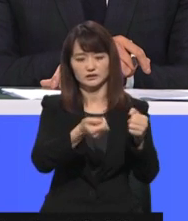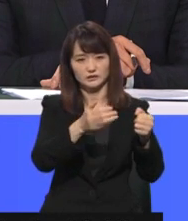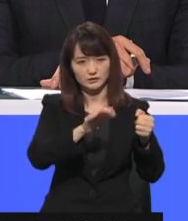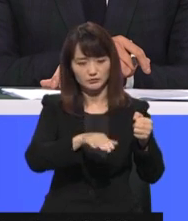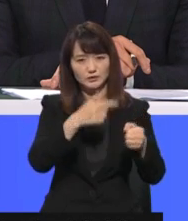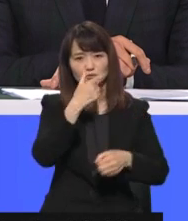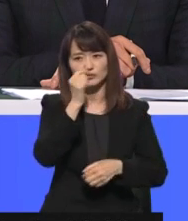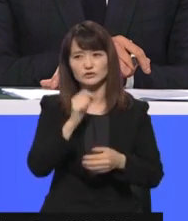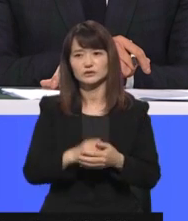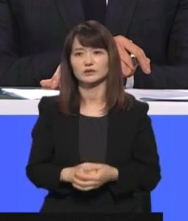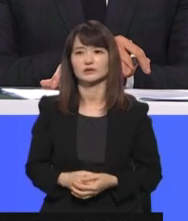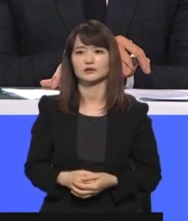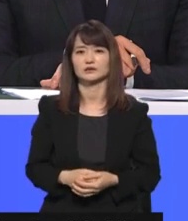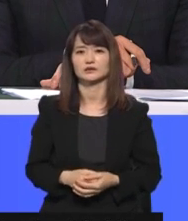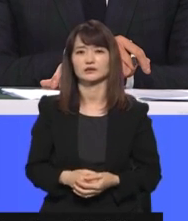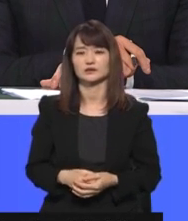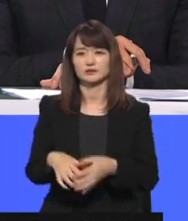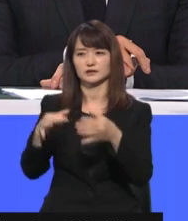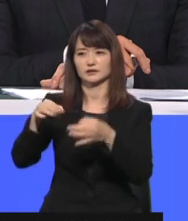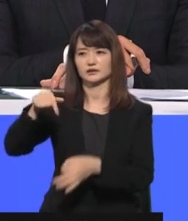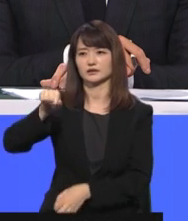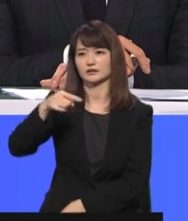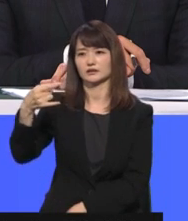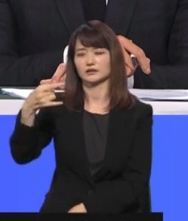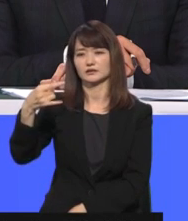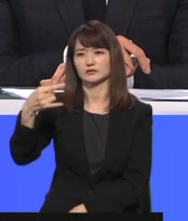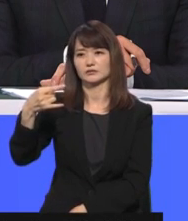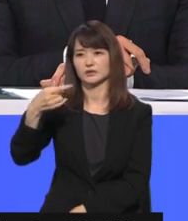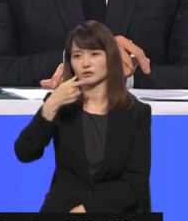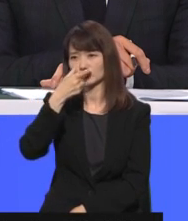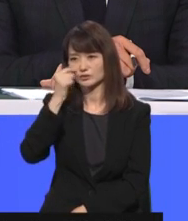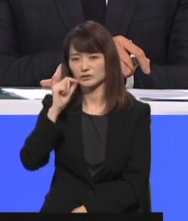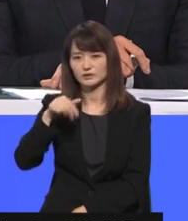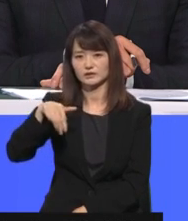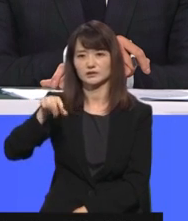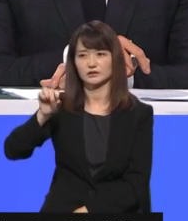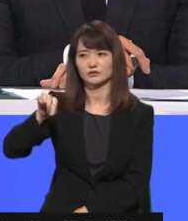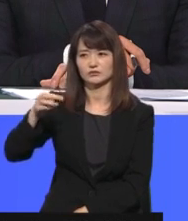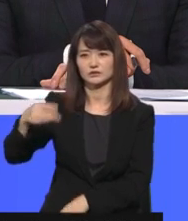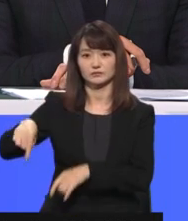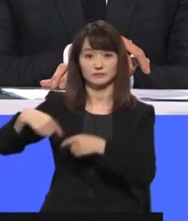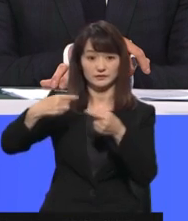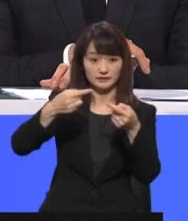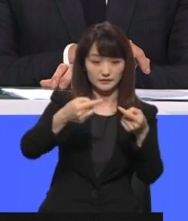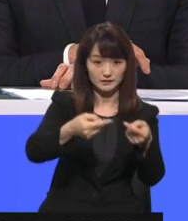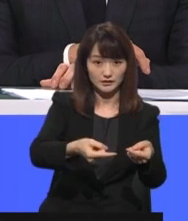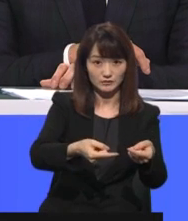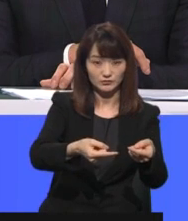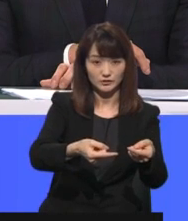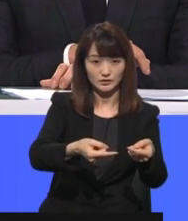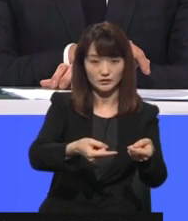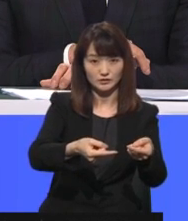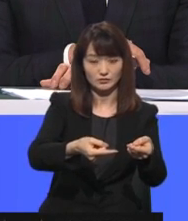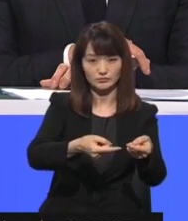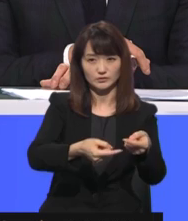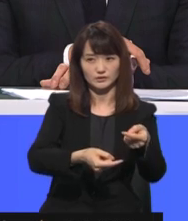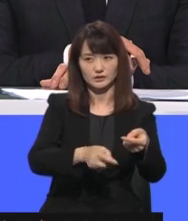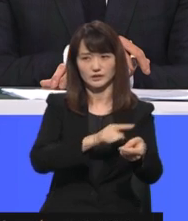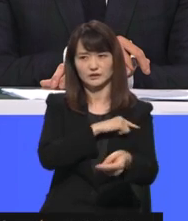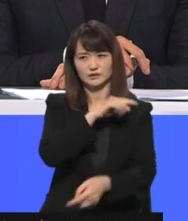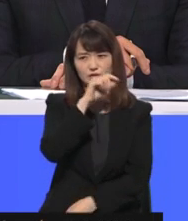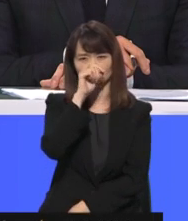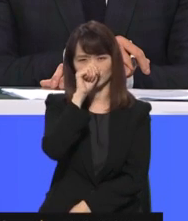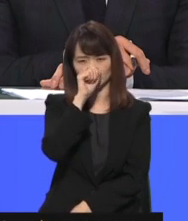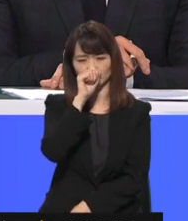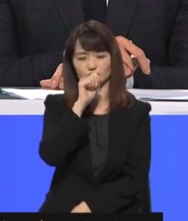부족하다 차유람 수가 들어가서 4인방이 되면 끝장 날 것이라고 하면서 9인의 게임 써 입당을 추천했다고 합니다 이